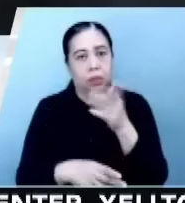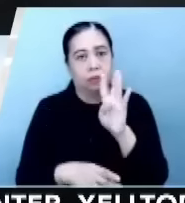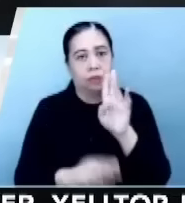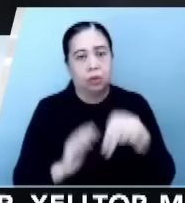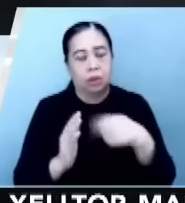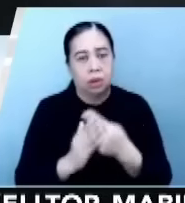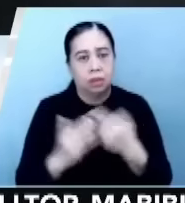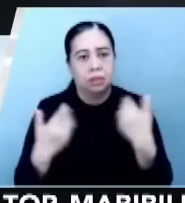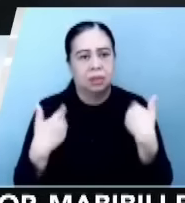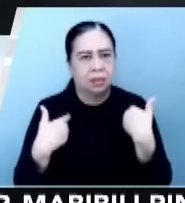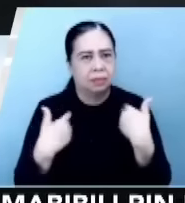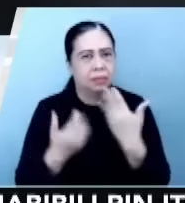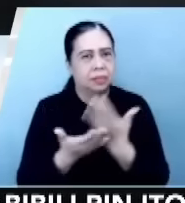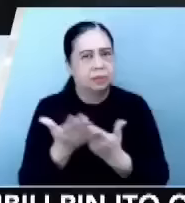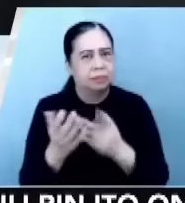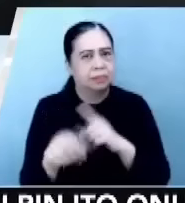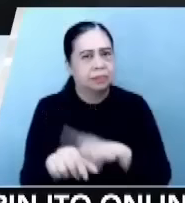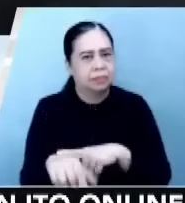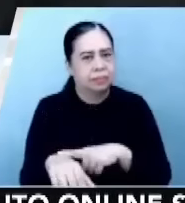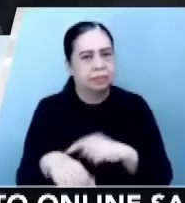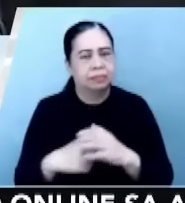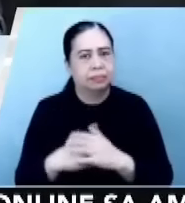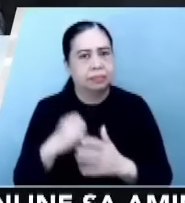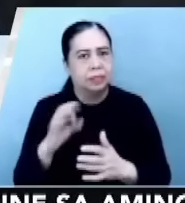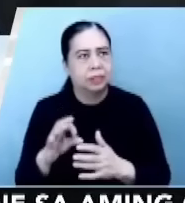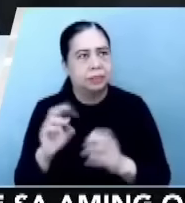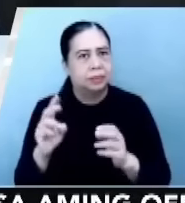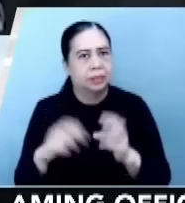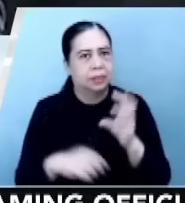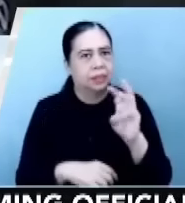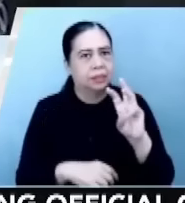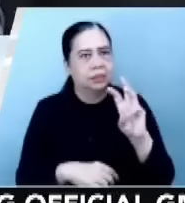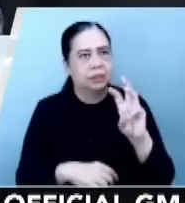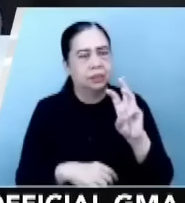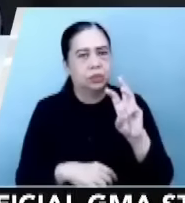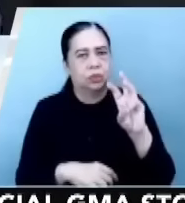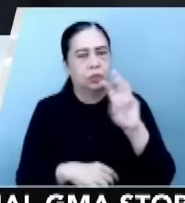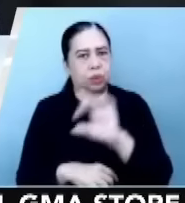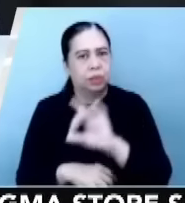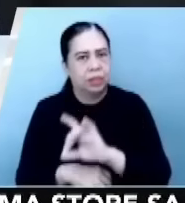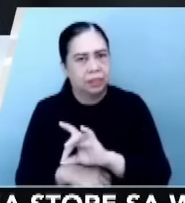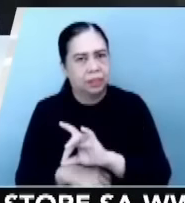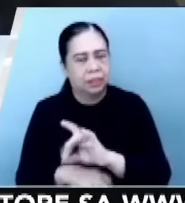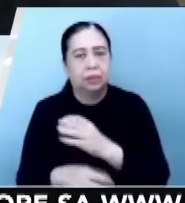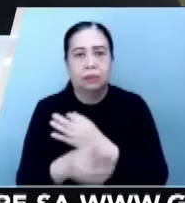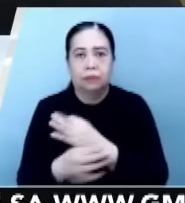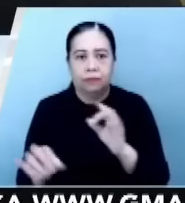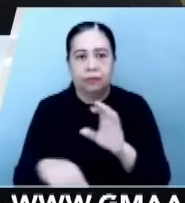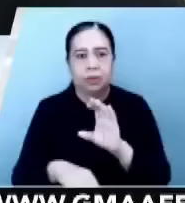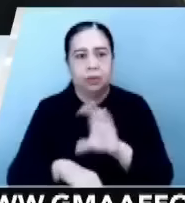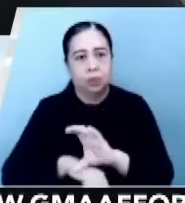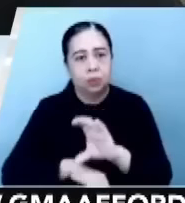certain time na kung natatanda ko 6 to 8 na libre ang konsultasyon. Bukod sa mura na